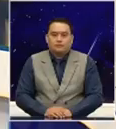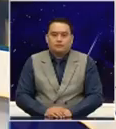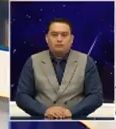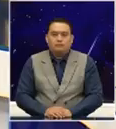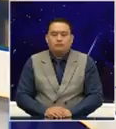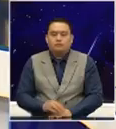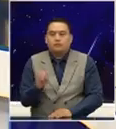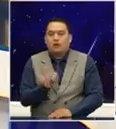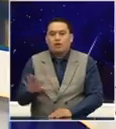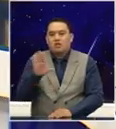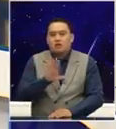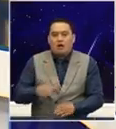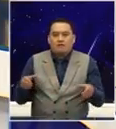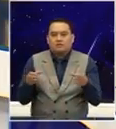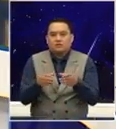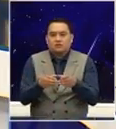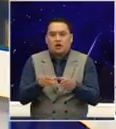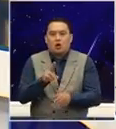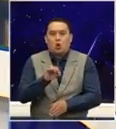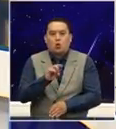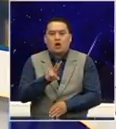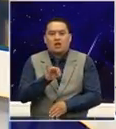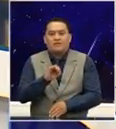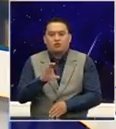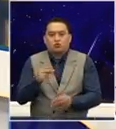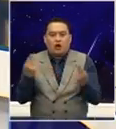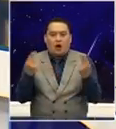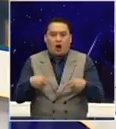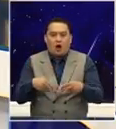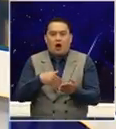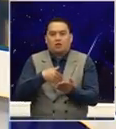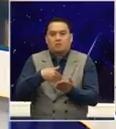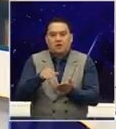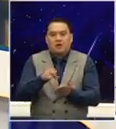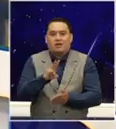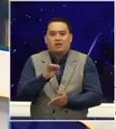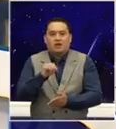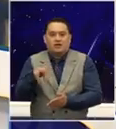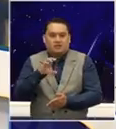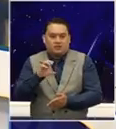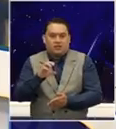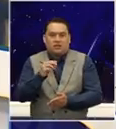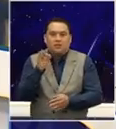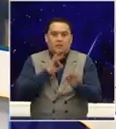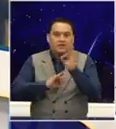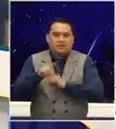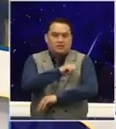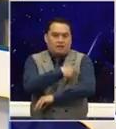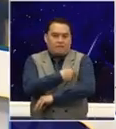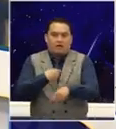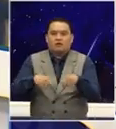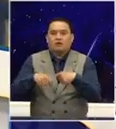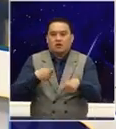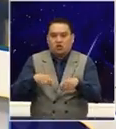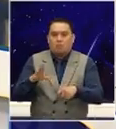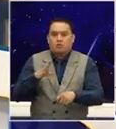В Евросоюзе на время эпидемии коронавируса отменяются таможенные пошлины и НДС на импортные медицинские товары. Такое